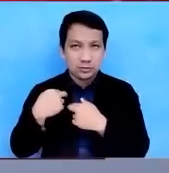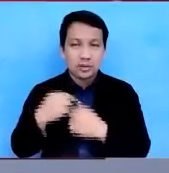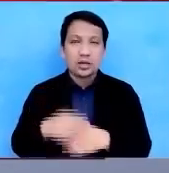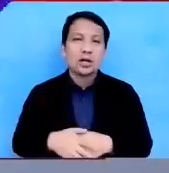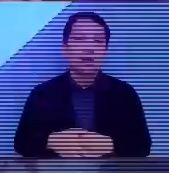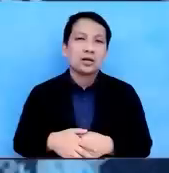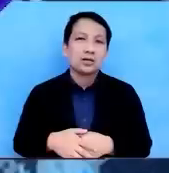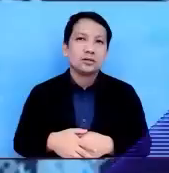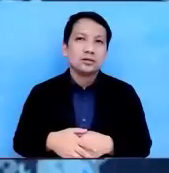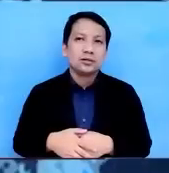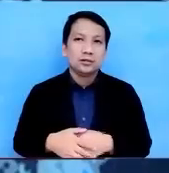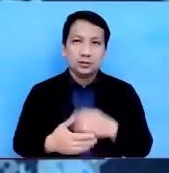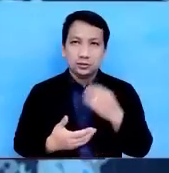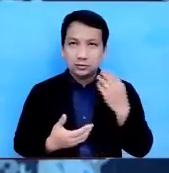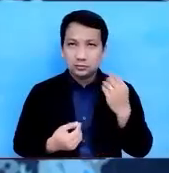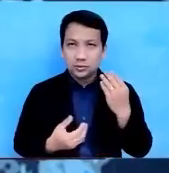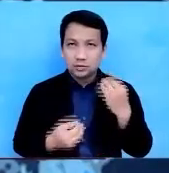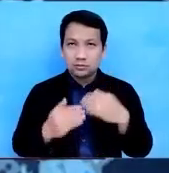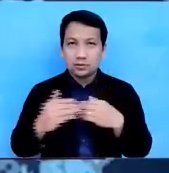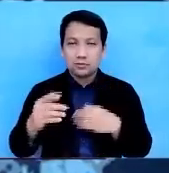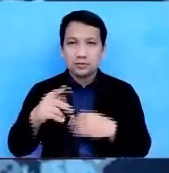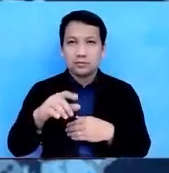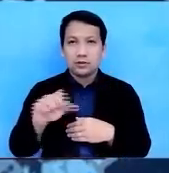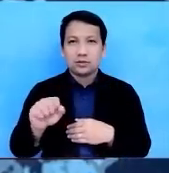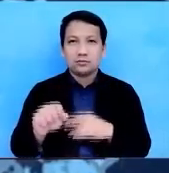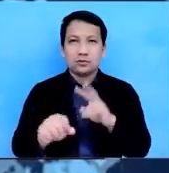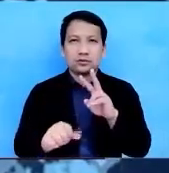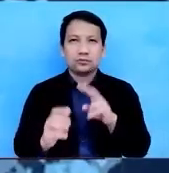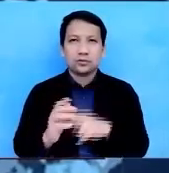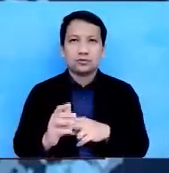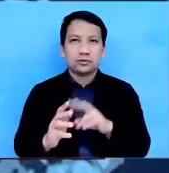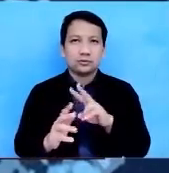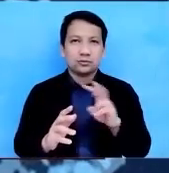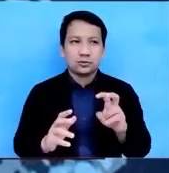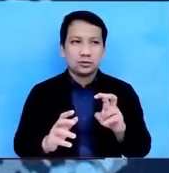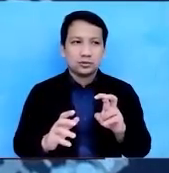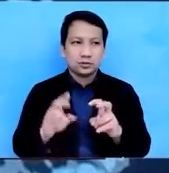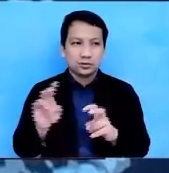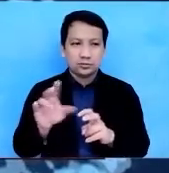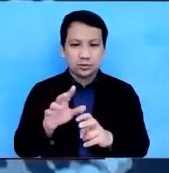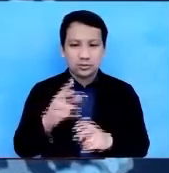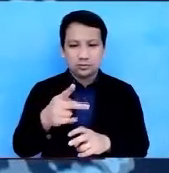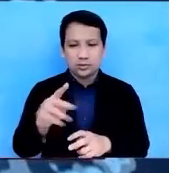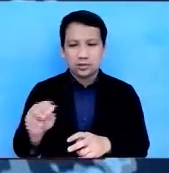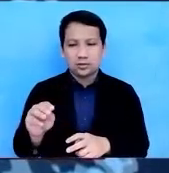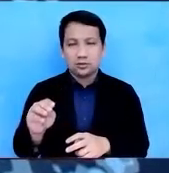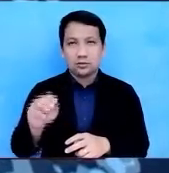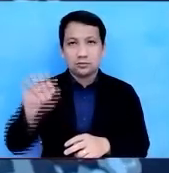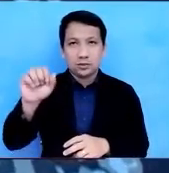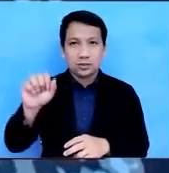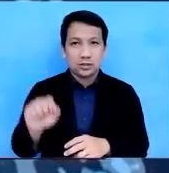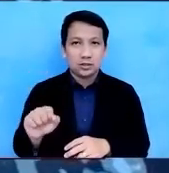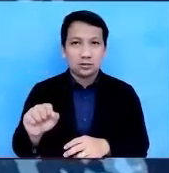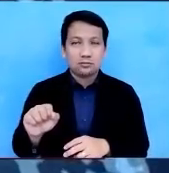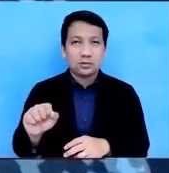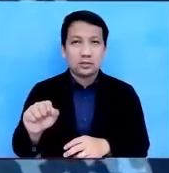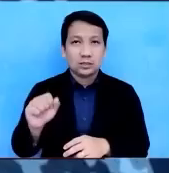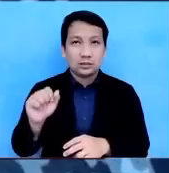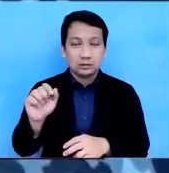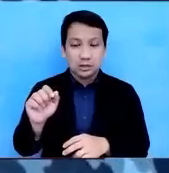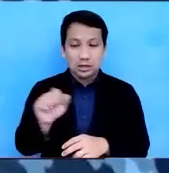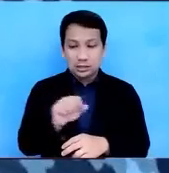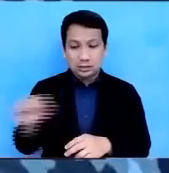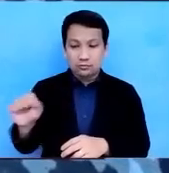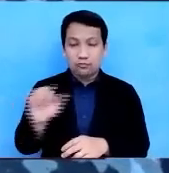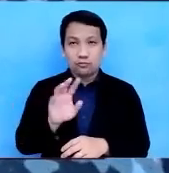Sa latest update mula sa PAGASA, nasa 2,275 kilometers silangan ng Mindanao ang layo nito. Taglay